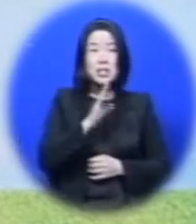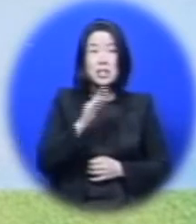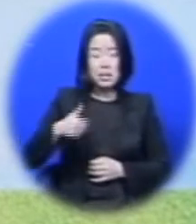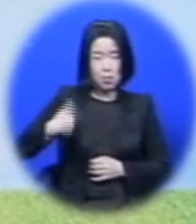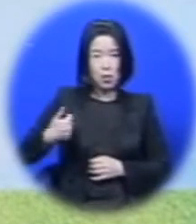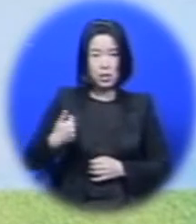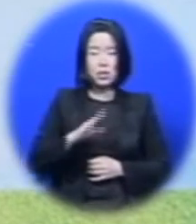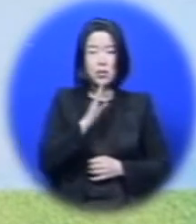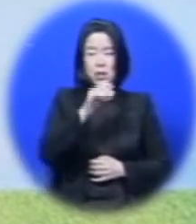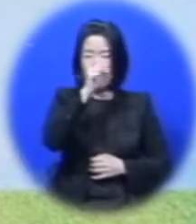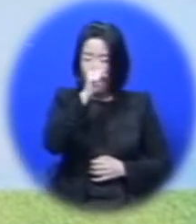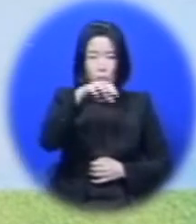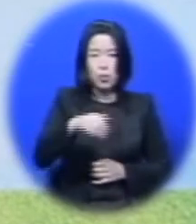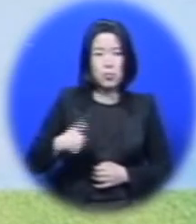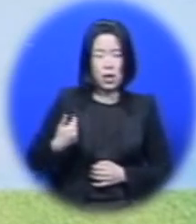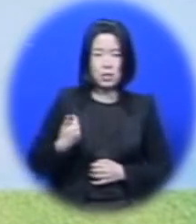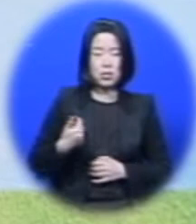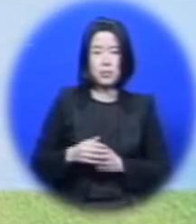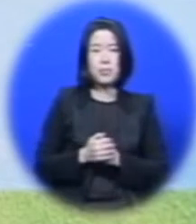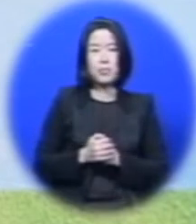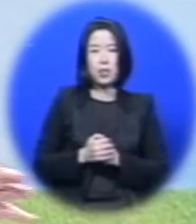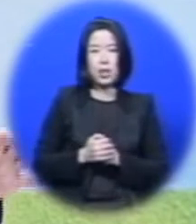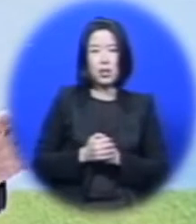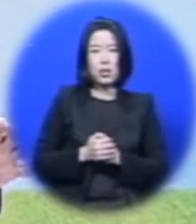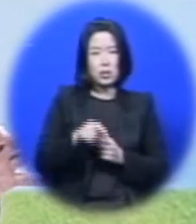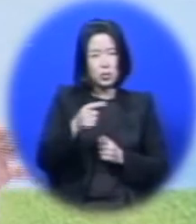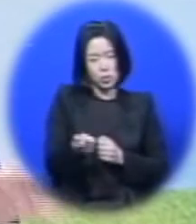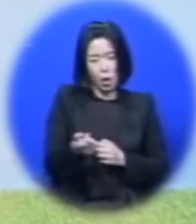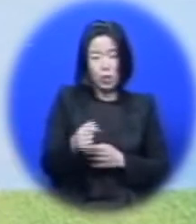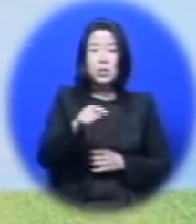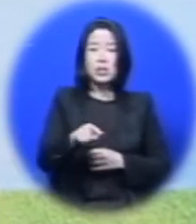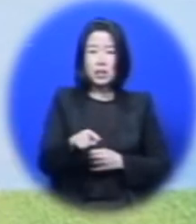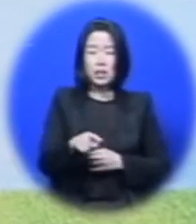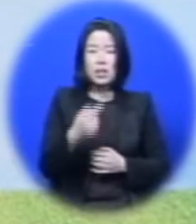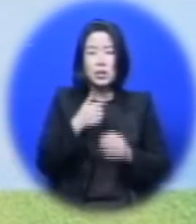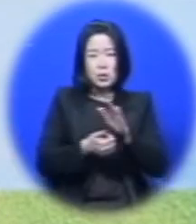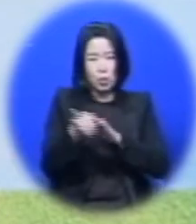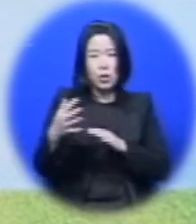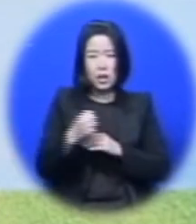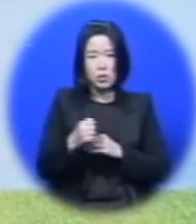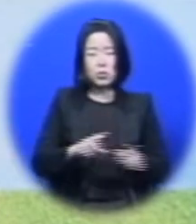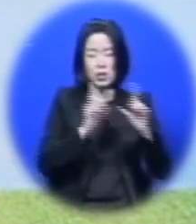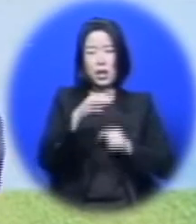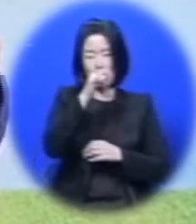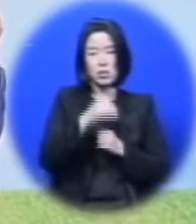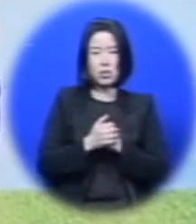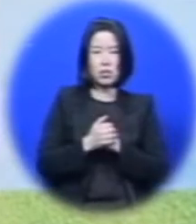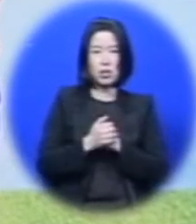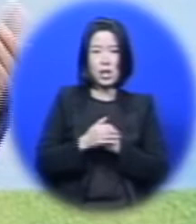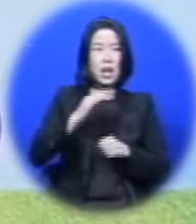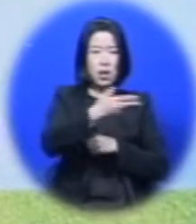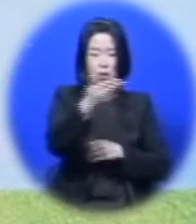진짜를 몰라서 정말 좋은 곳을 몰라서 겨우 그 정도 소원 가지고 사는 거예요. 여러분이 하나님의